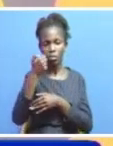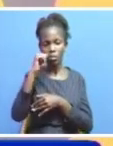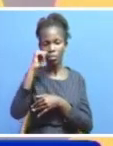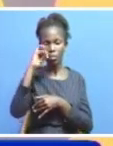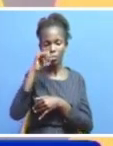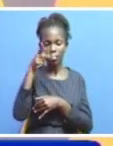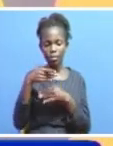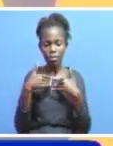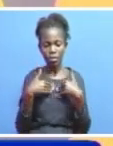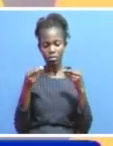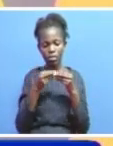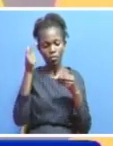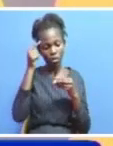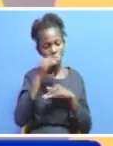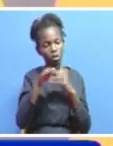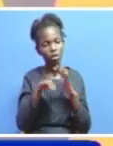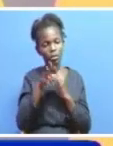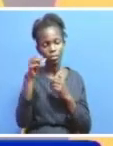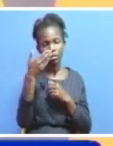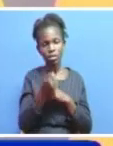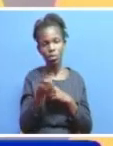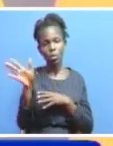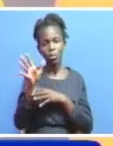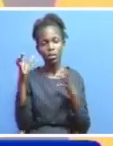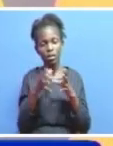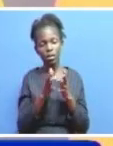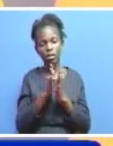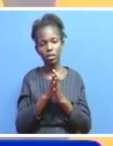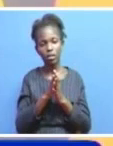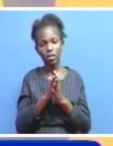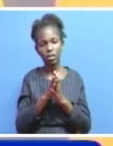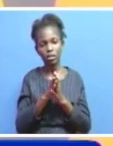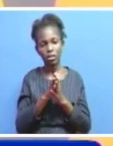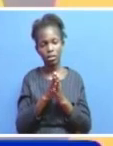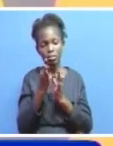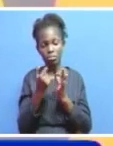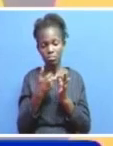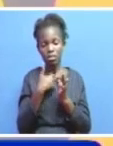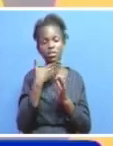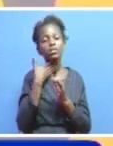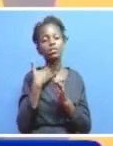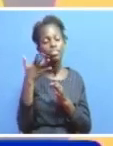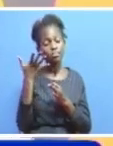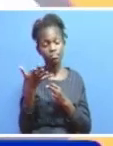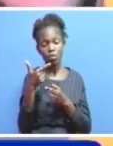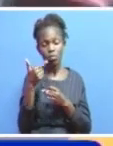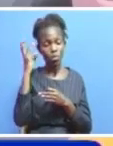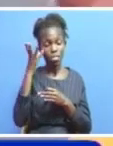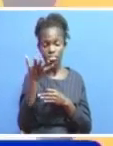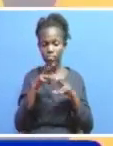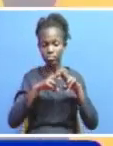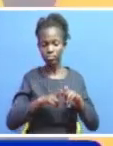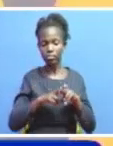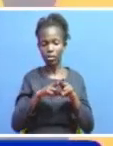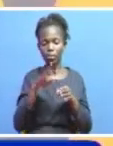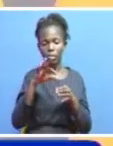ya MCA monze ma Wiper wana mambe nani hithi ya ponga hithi ya po tuye kalenzi tunene mwondo makiama mwenene